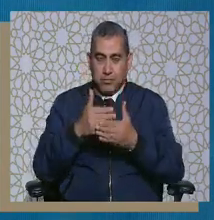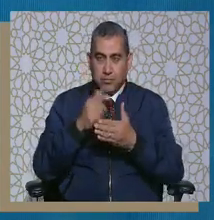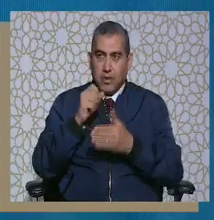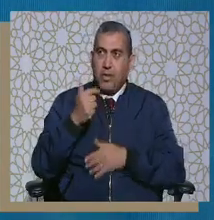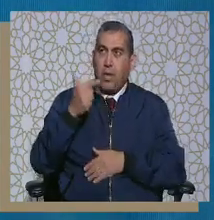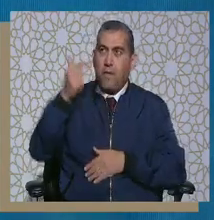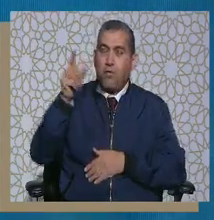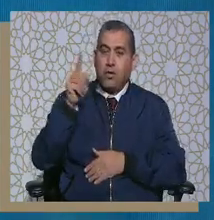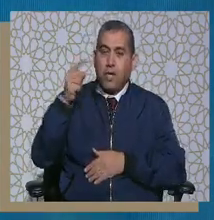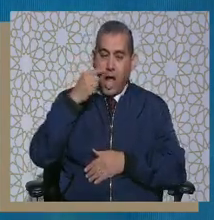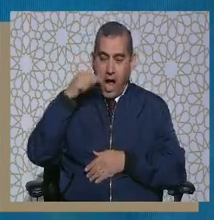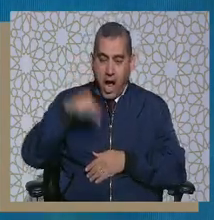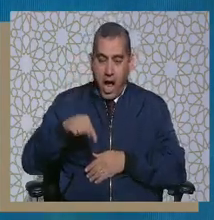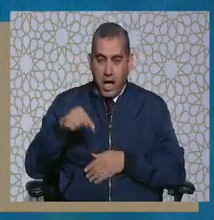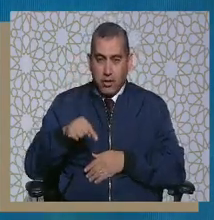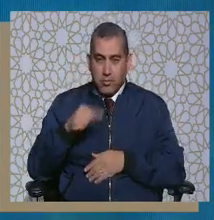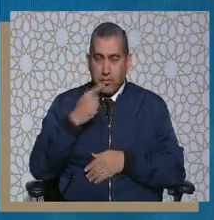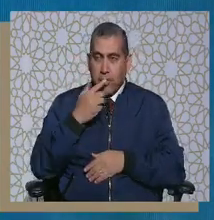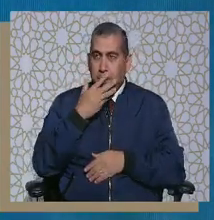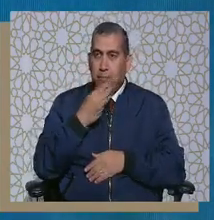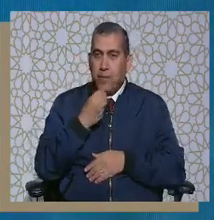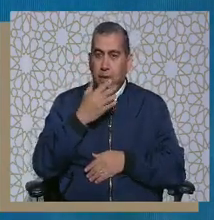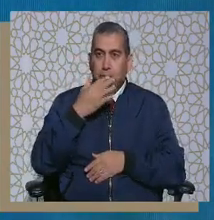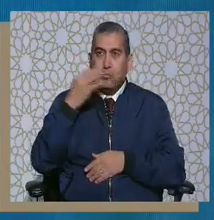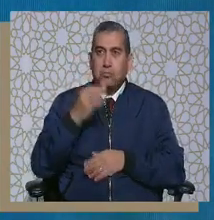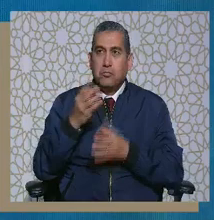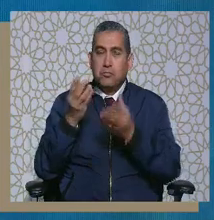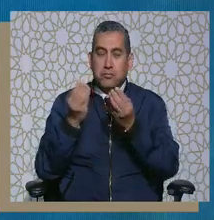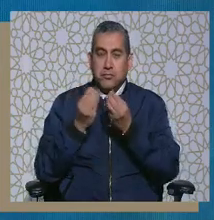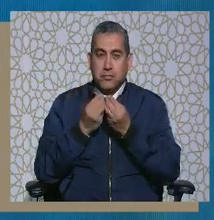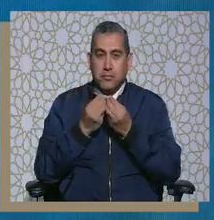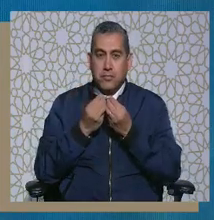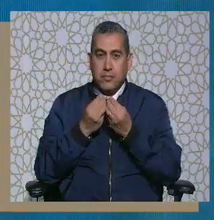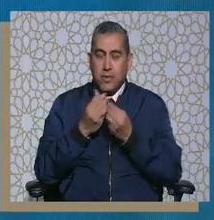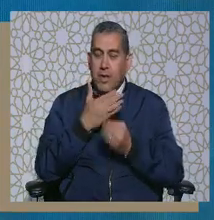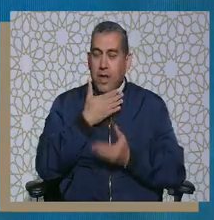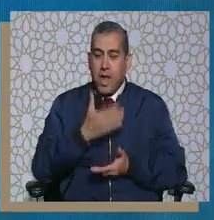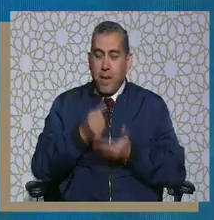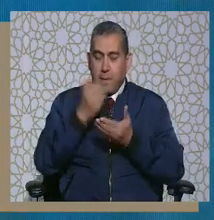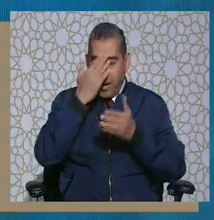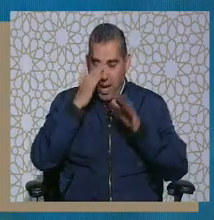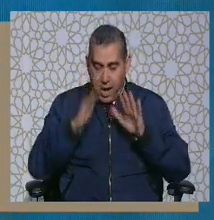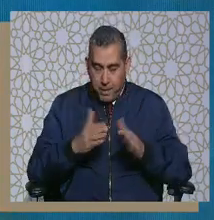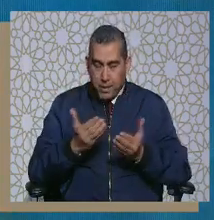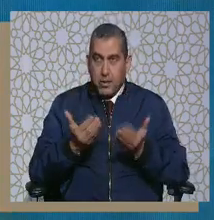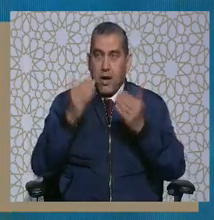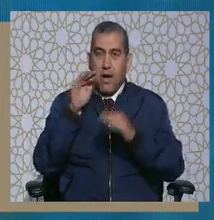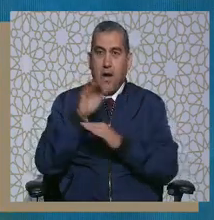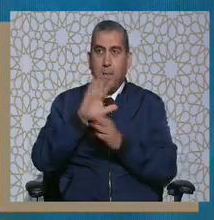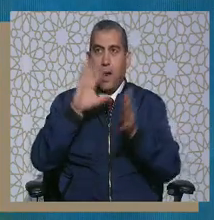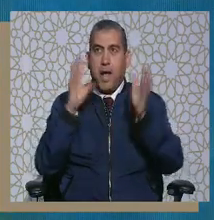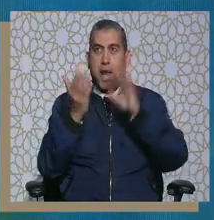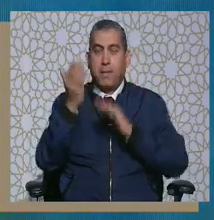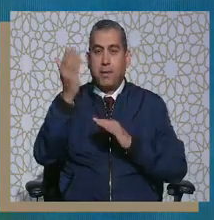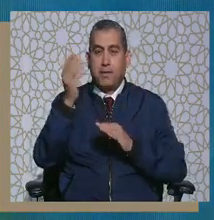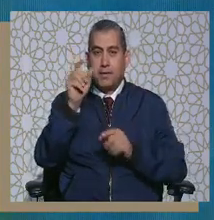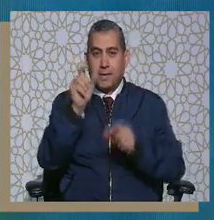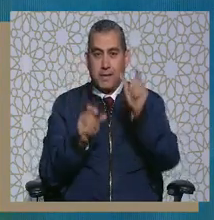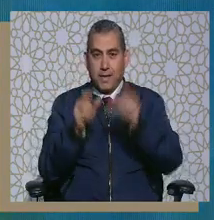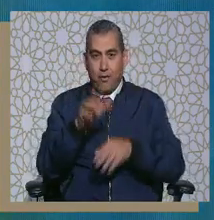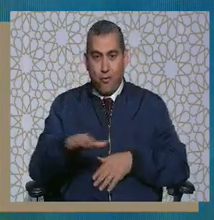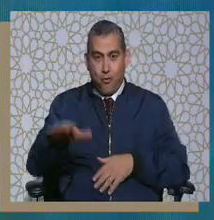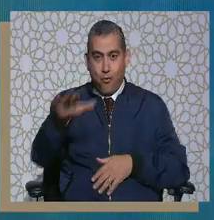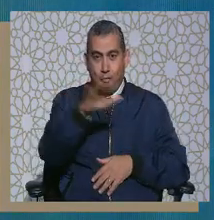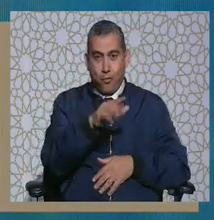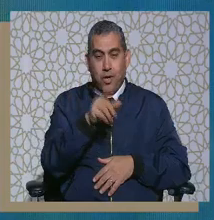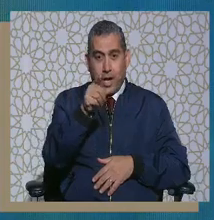نعيش ونذوق حلاوه امان العبيد يا رب العالمين يا ساده وانتم